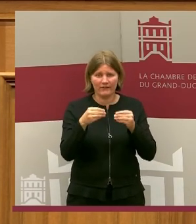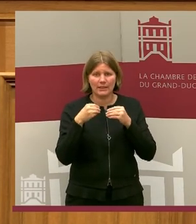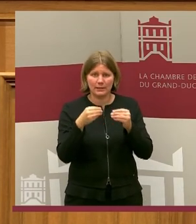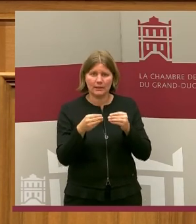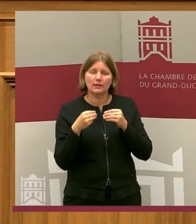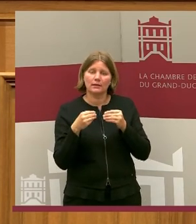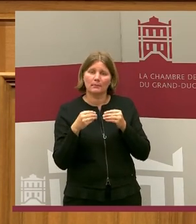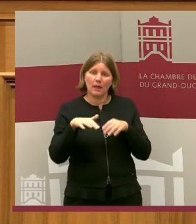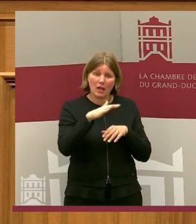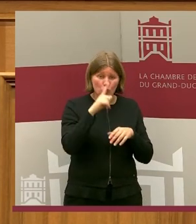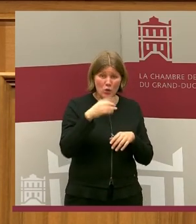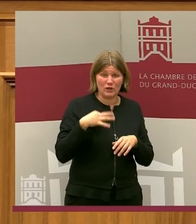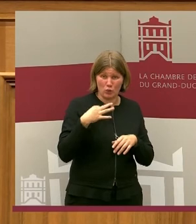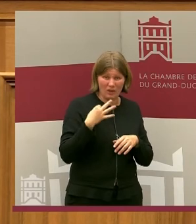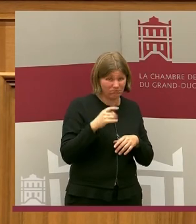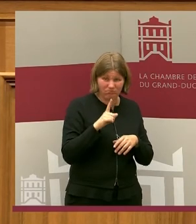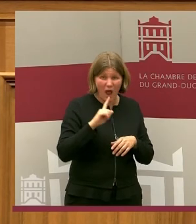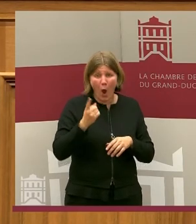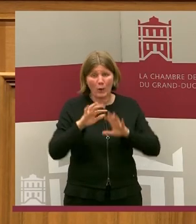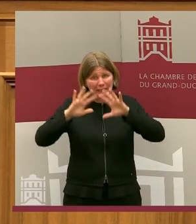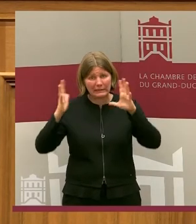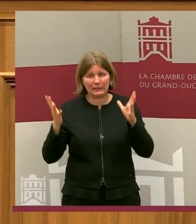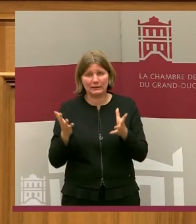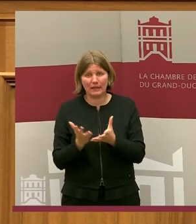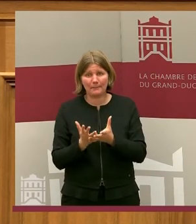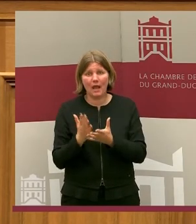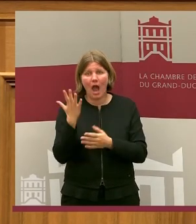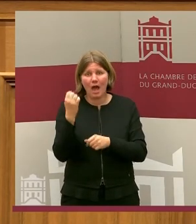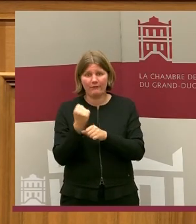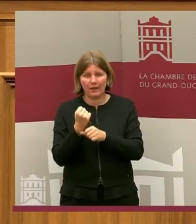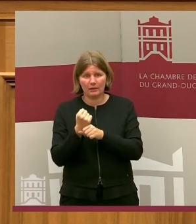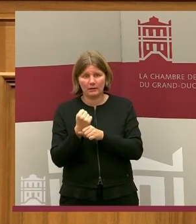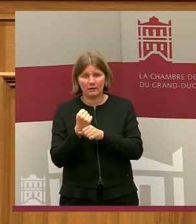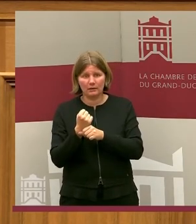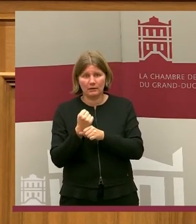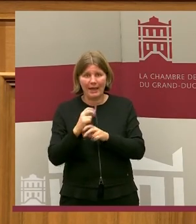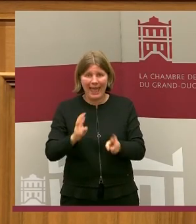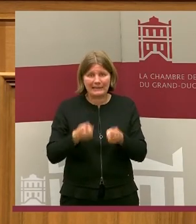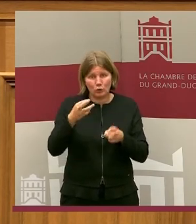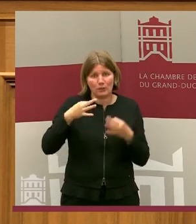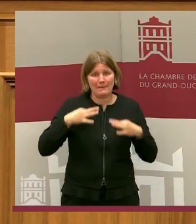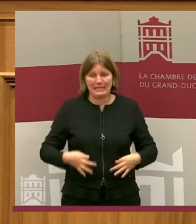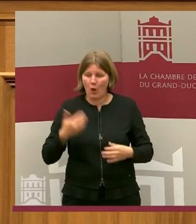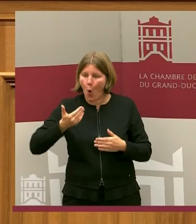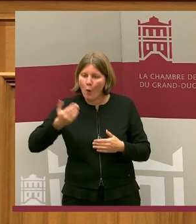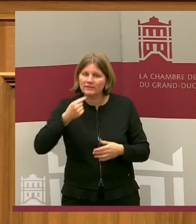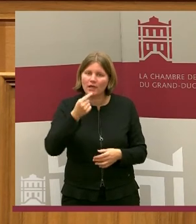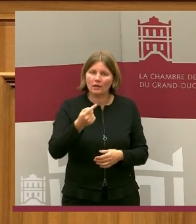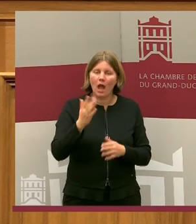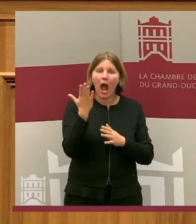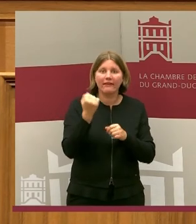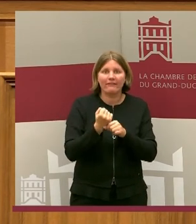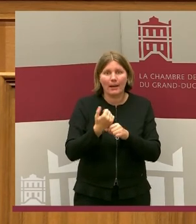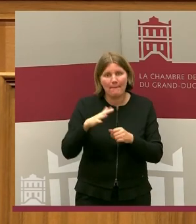der Santé, sondern im General auch im Bereich vom Handwerk. Der Educationsminister schwätzt immer nicht davon, dass Handwerk nicht mehr eine